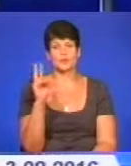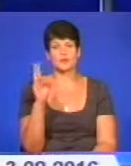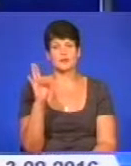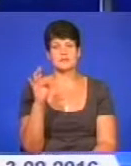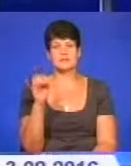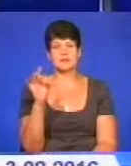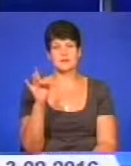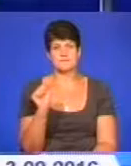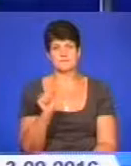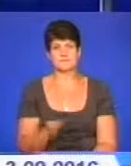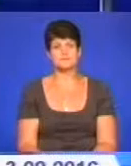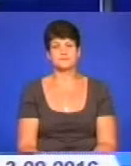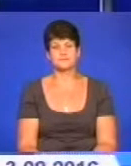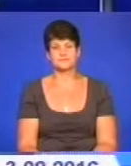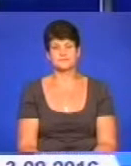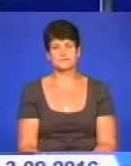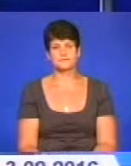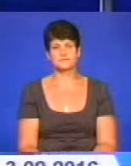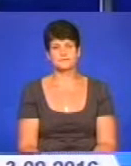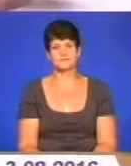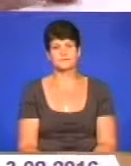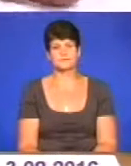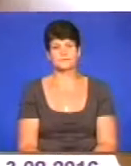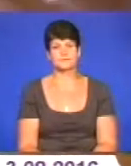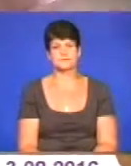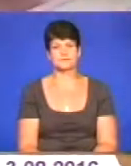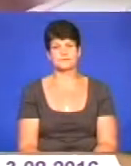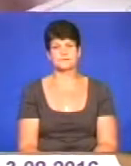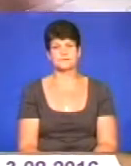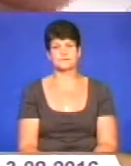управління Національної поліції Тернопільської області.